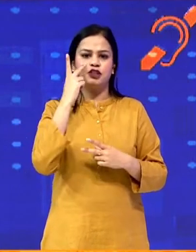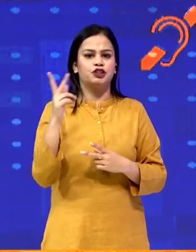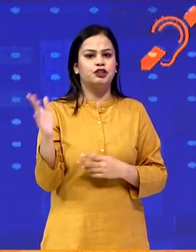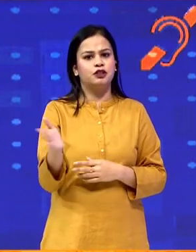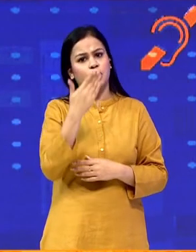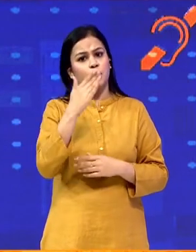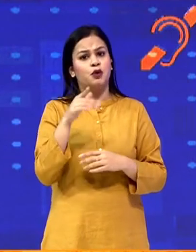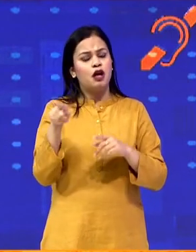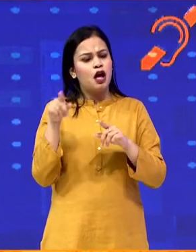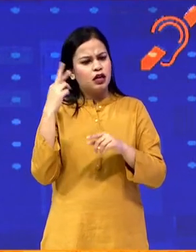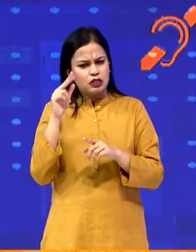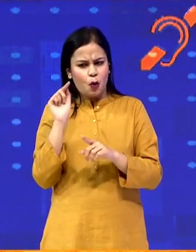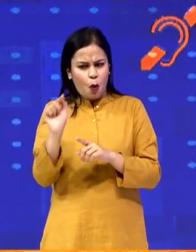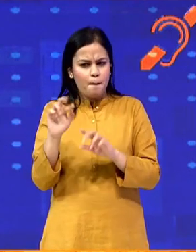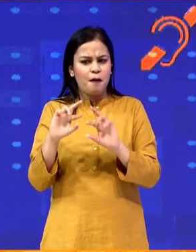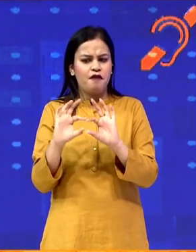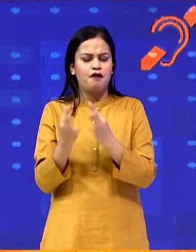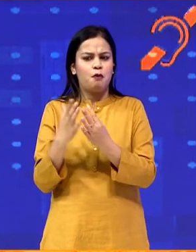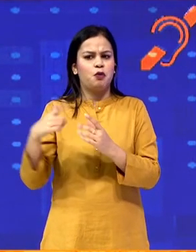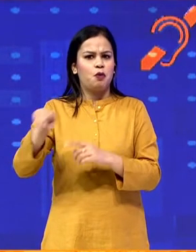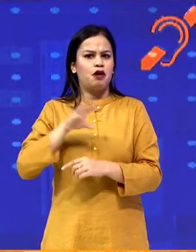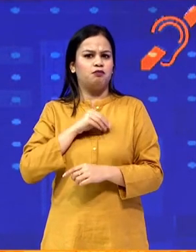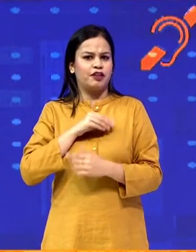उससे फैमिली डर गई